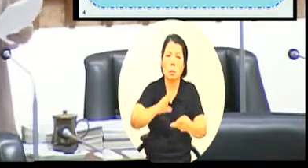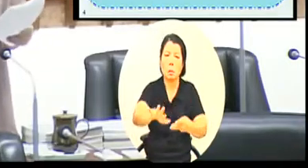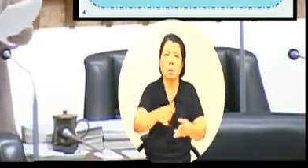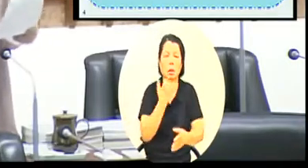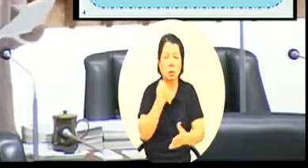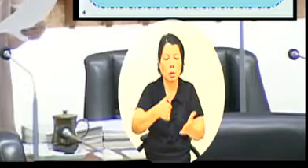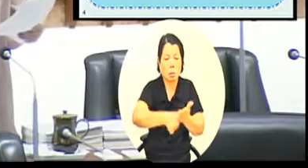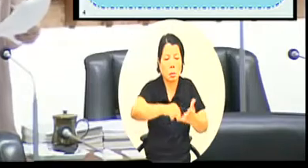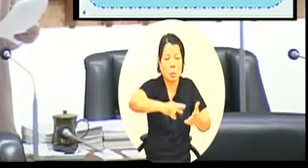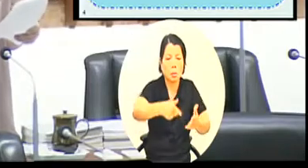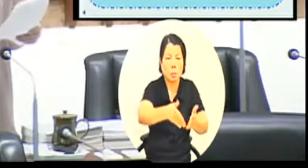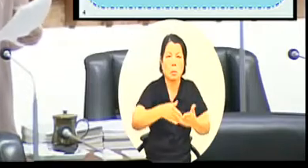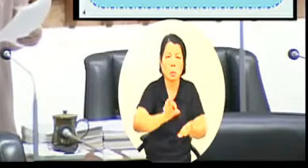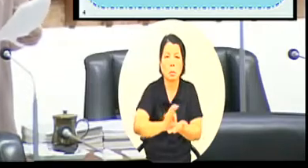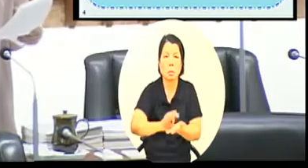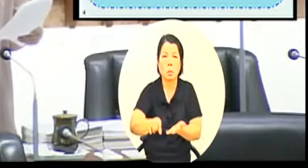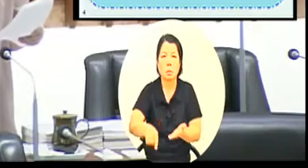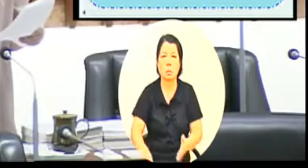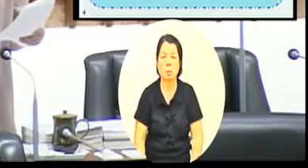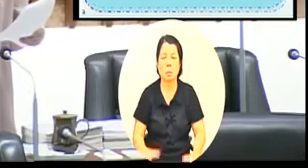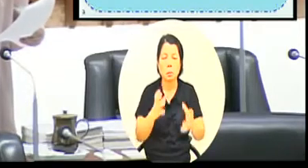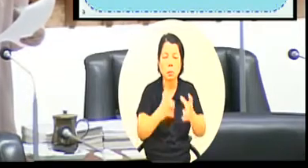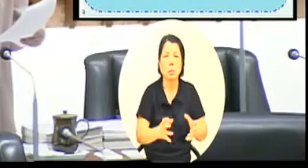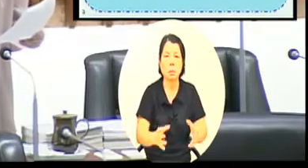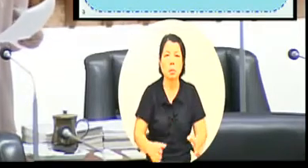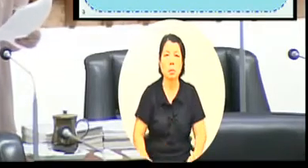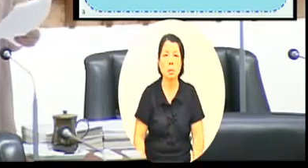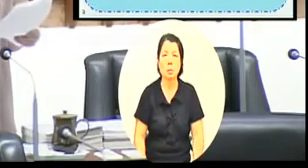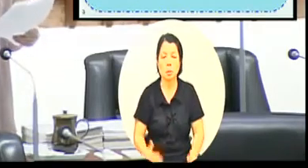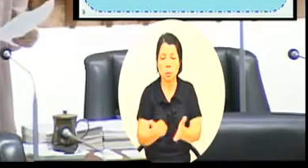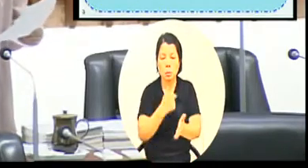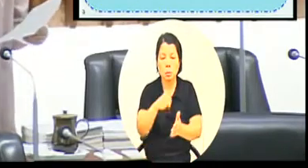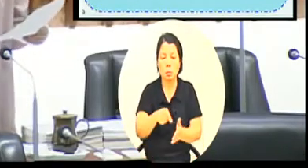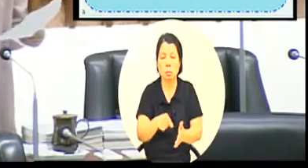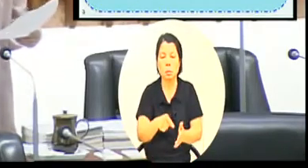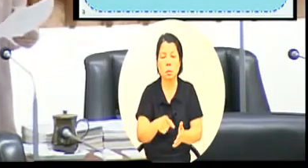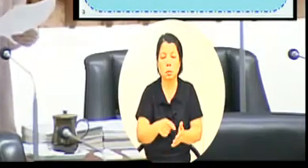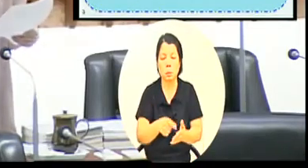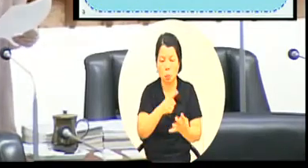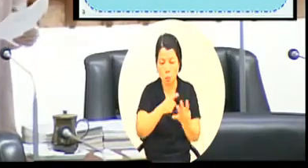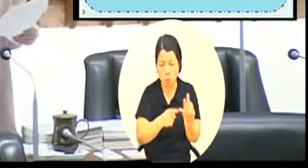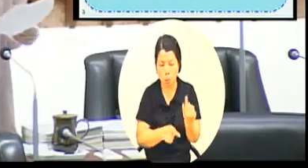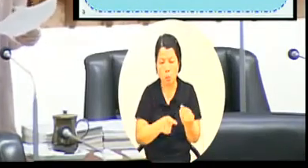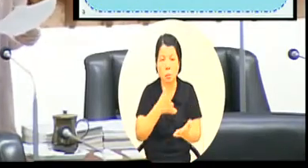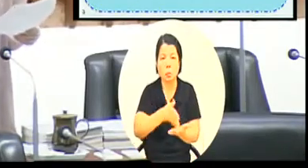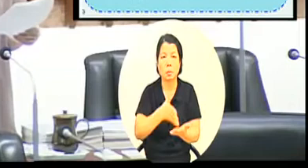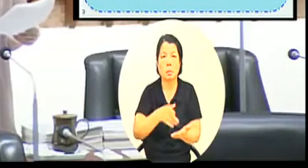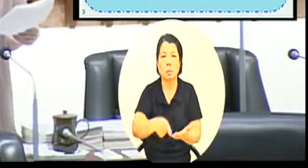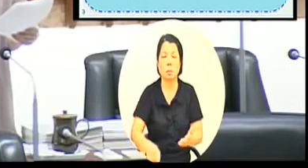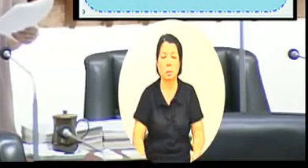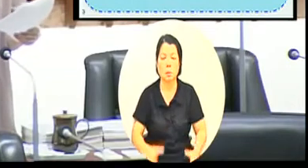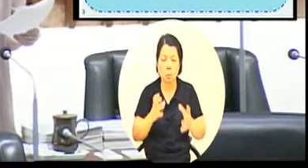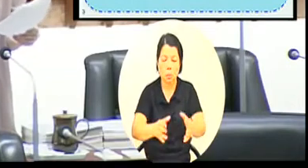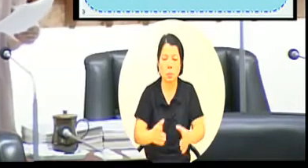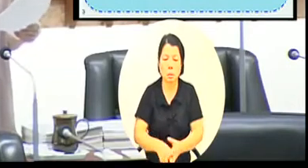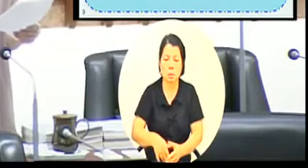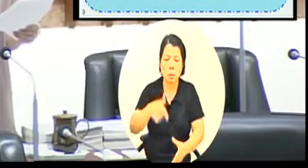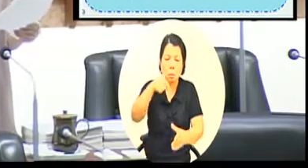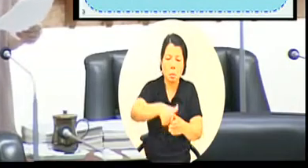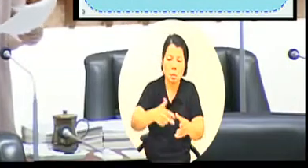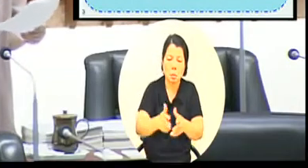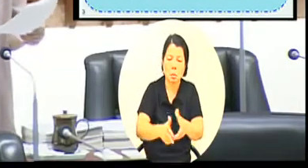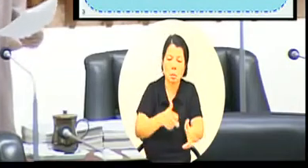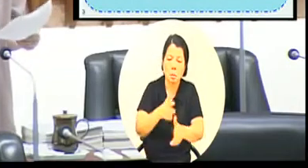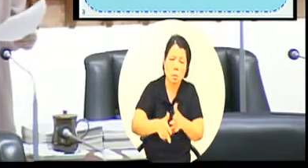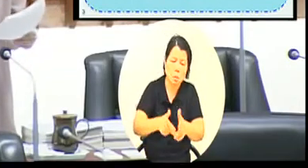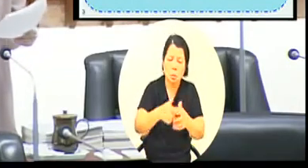更使用，然后可以设我刚刚讲的上一点这些可以设一些液化石油气或矿油